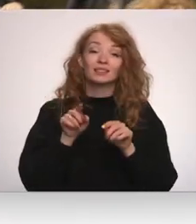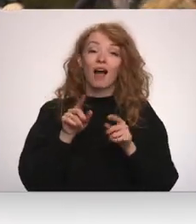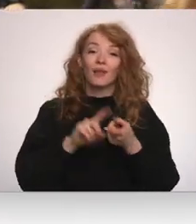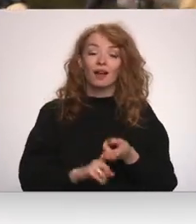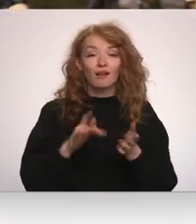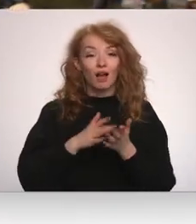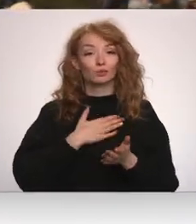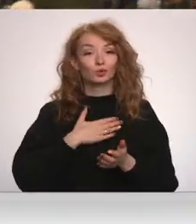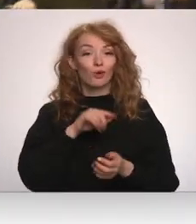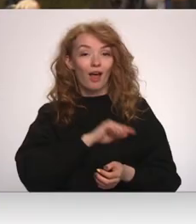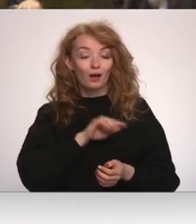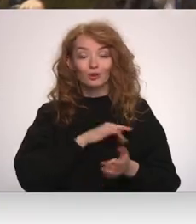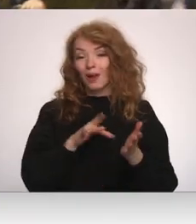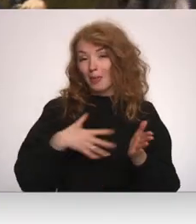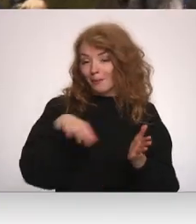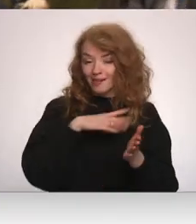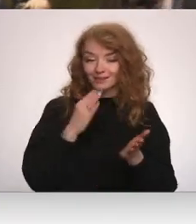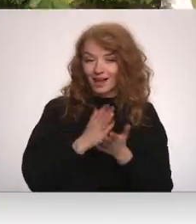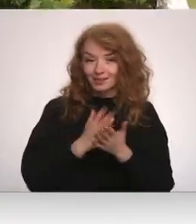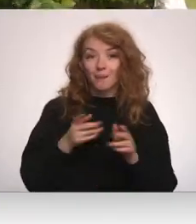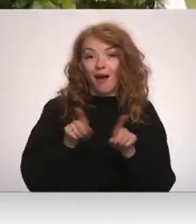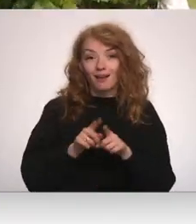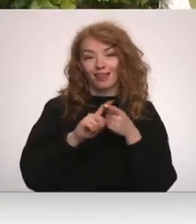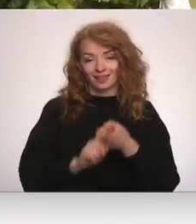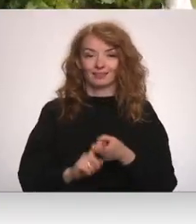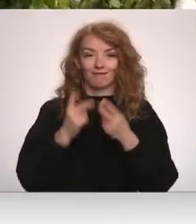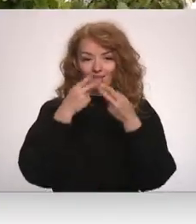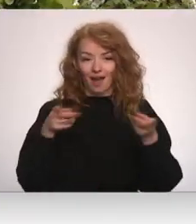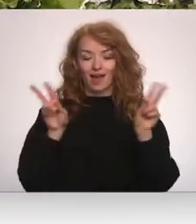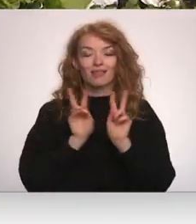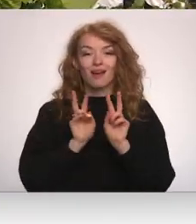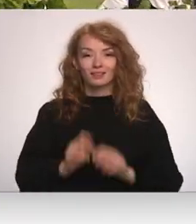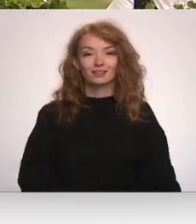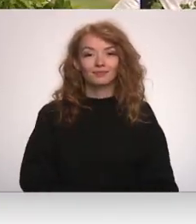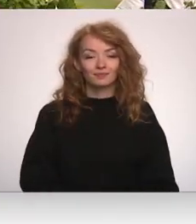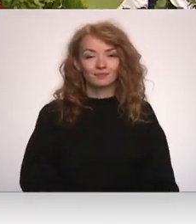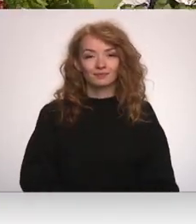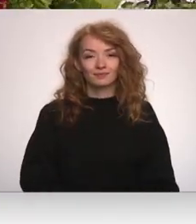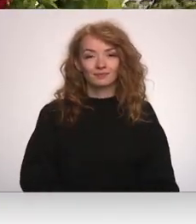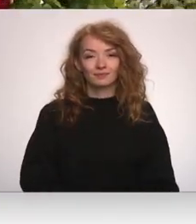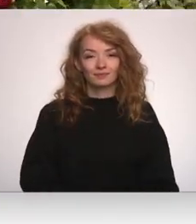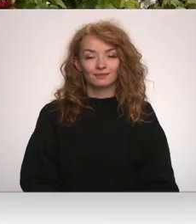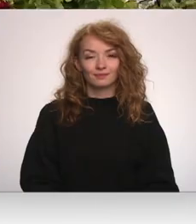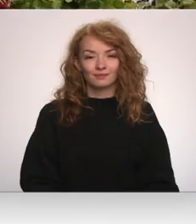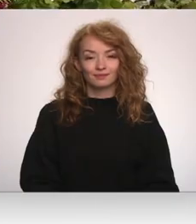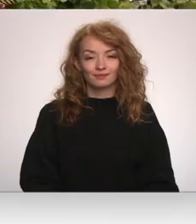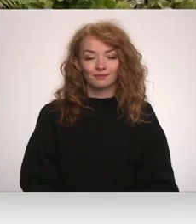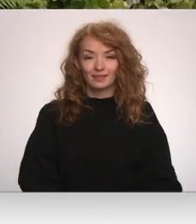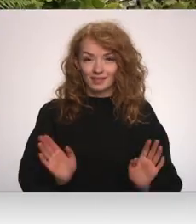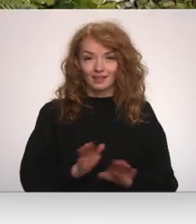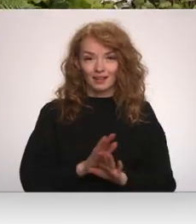mūsu rakstura. Kāda mēs esam, tāds arī vainags galvā. Īsa bija Jāņu naktē, līgo,